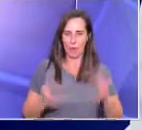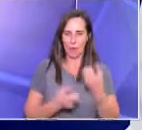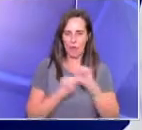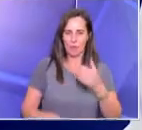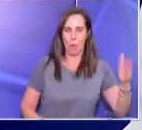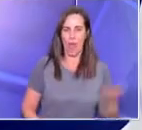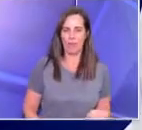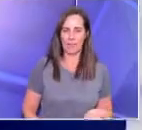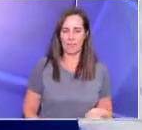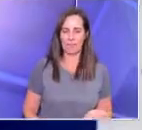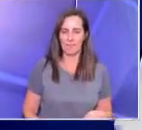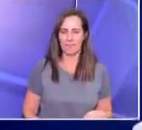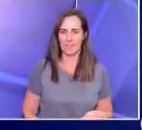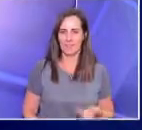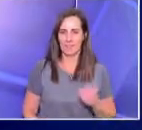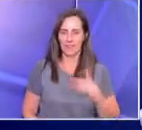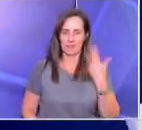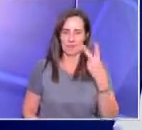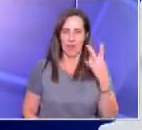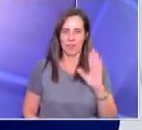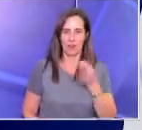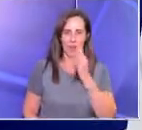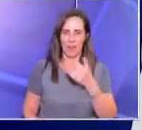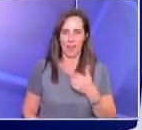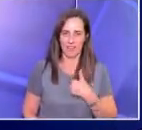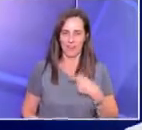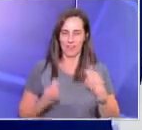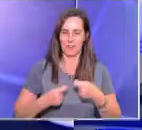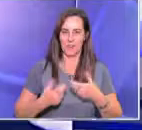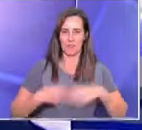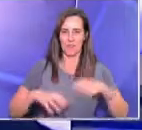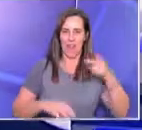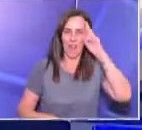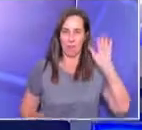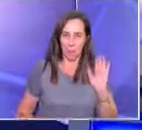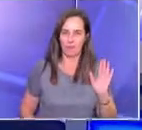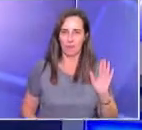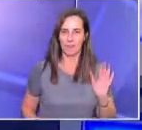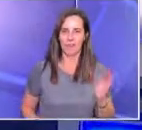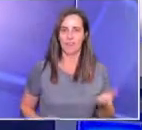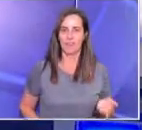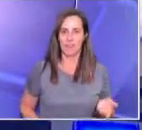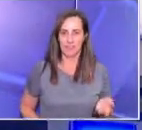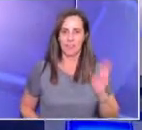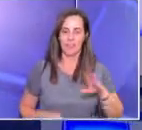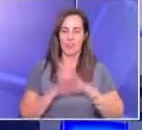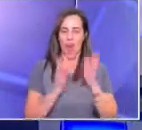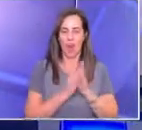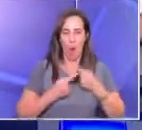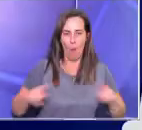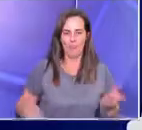חילונים שמאלנים בירושלים. קודם כל, אני מספר שתיים של אופר, ואני חברת מפלגת הליכוד. אז אני יכולה להגיד לך שיש הכל